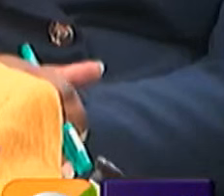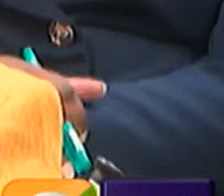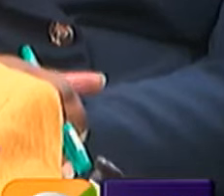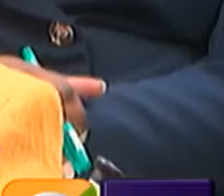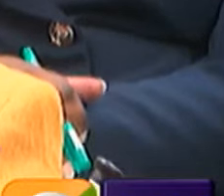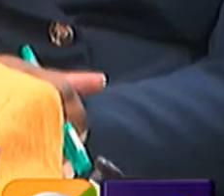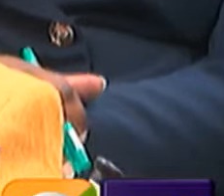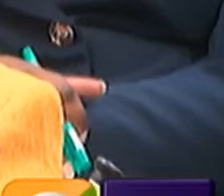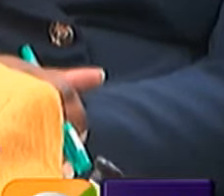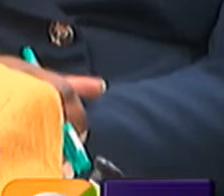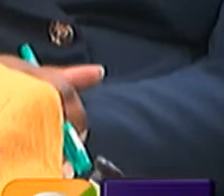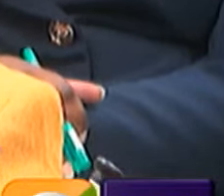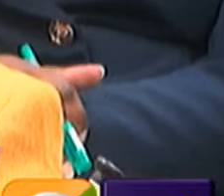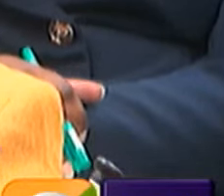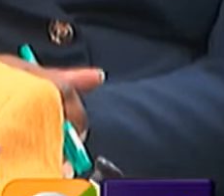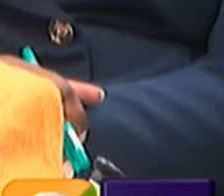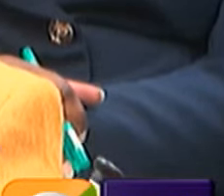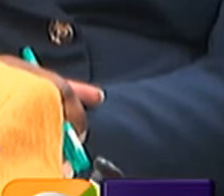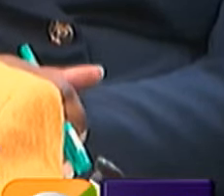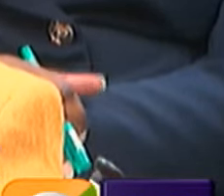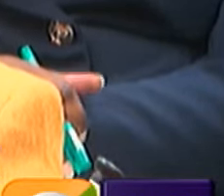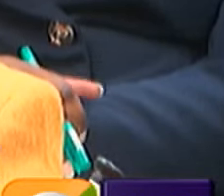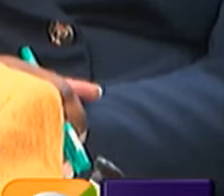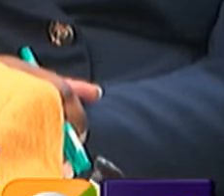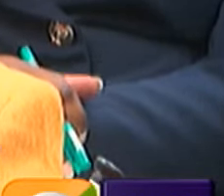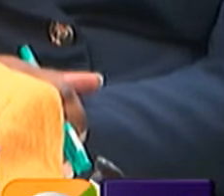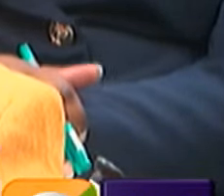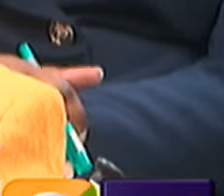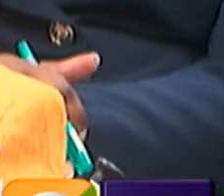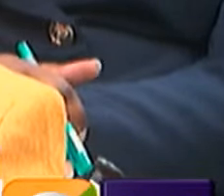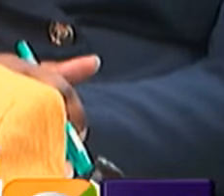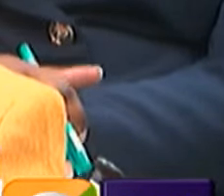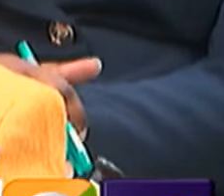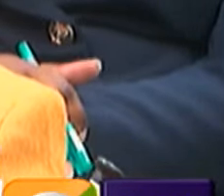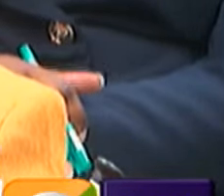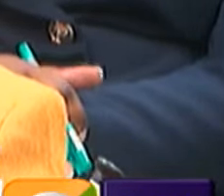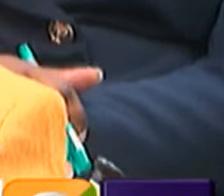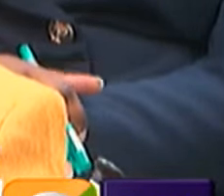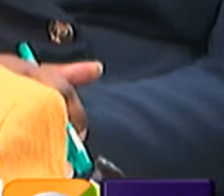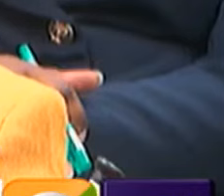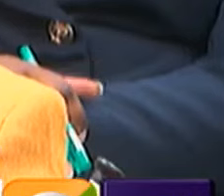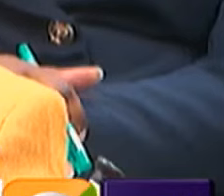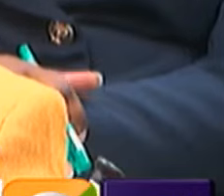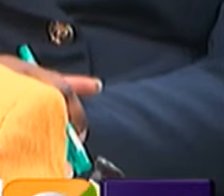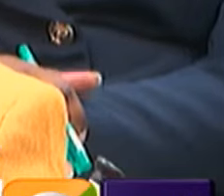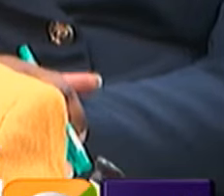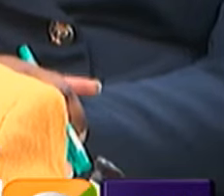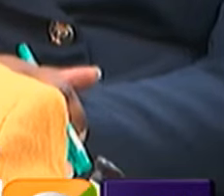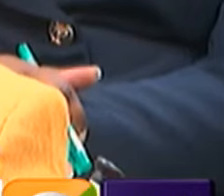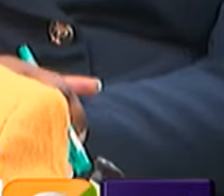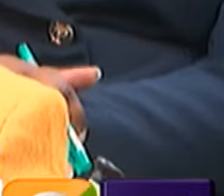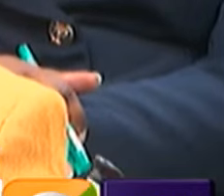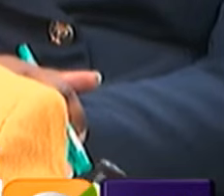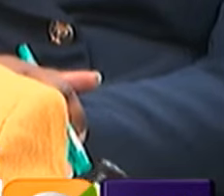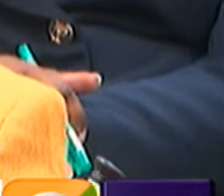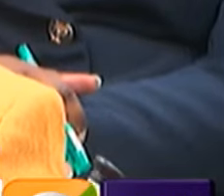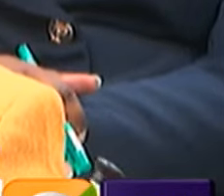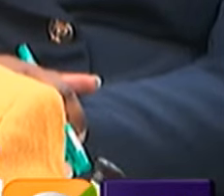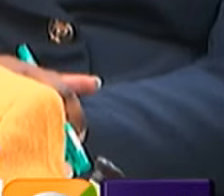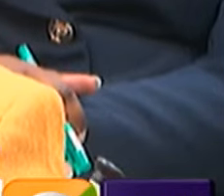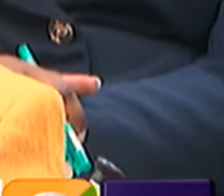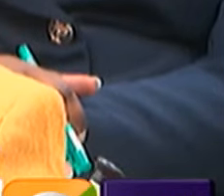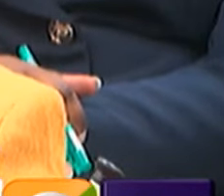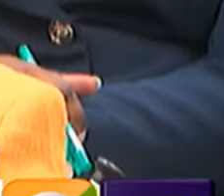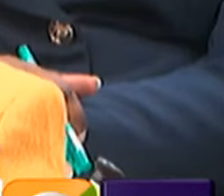of all, wacha kwanza nizungumzie, kuna jambo nimesikia kwa studio ambayo iko na rafiki yangu mkubwa